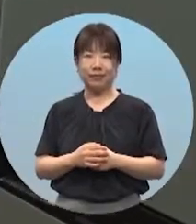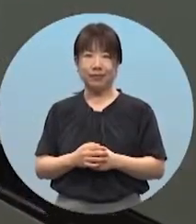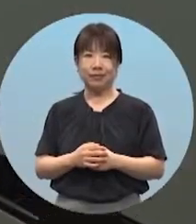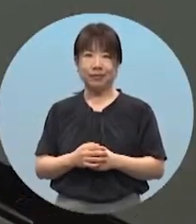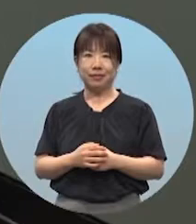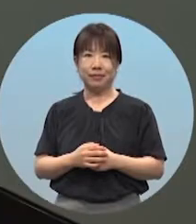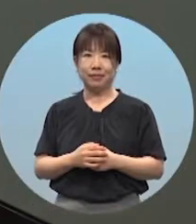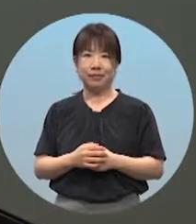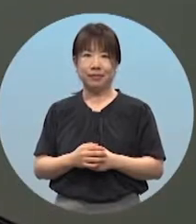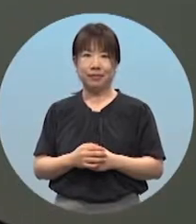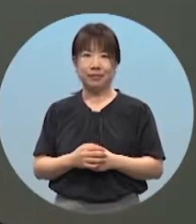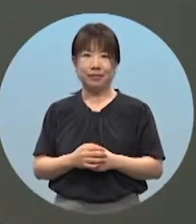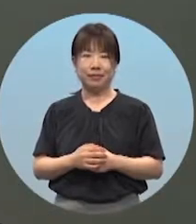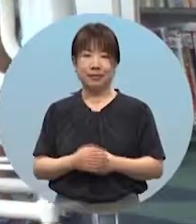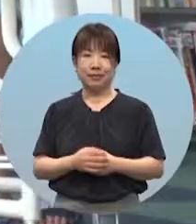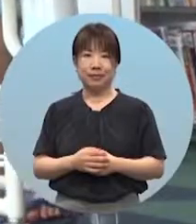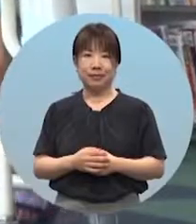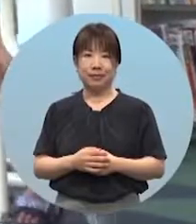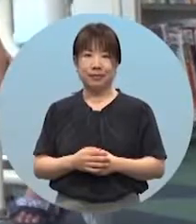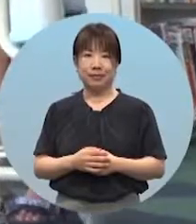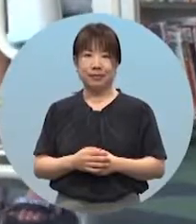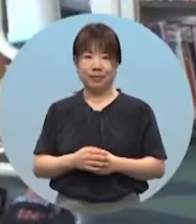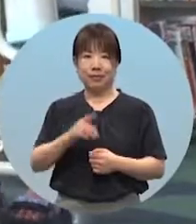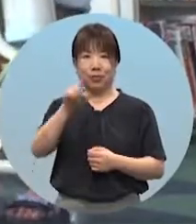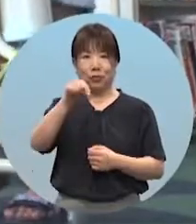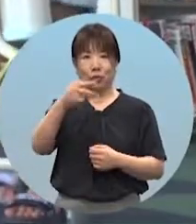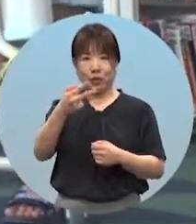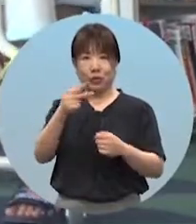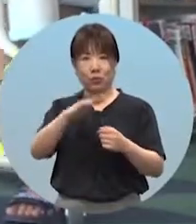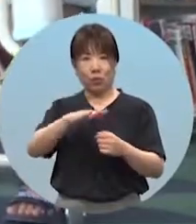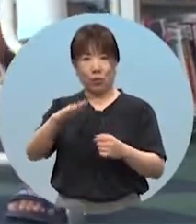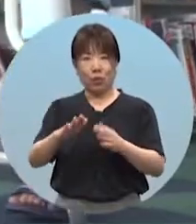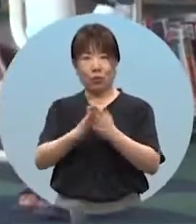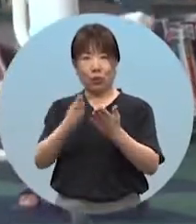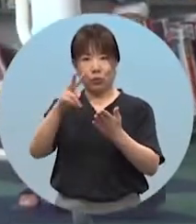うに思っております。 野々市子ども